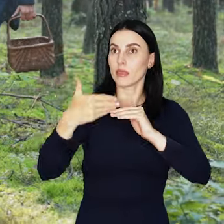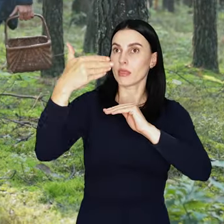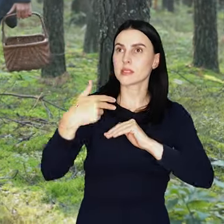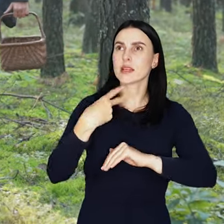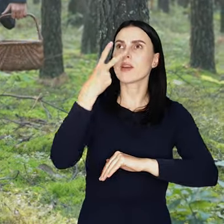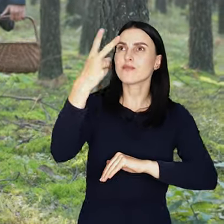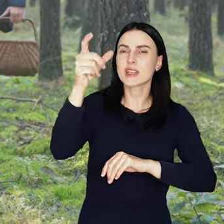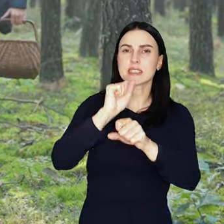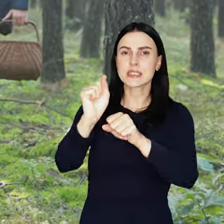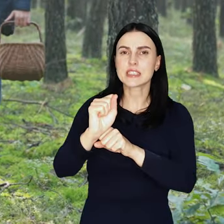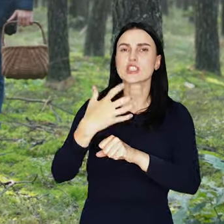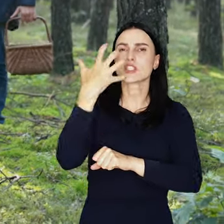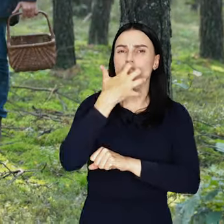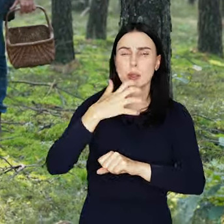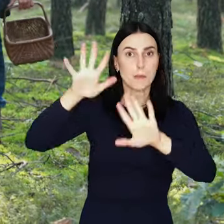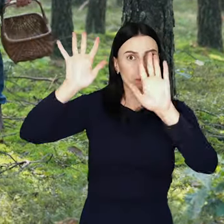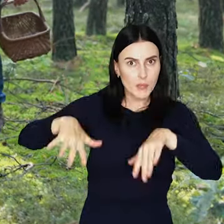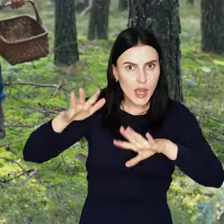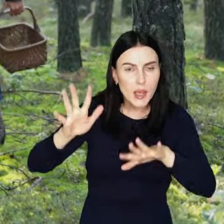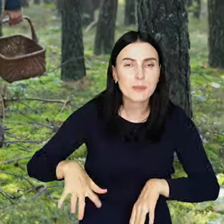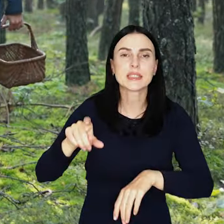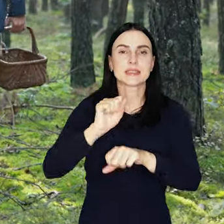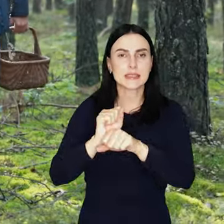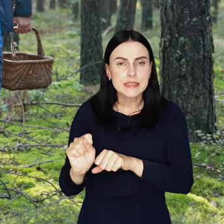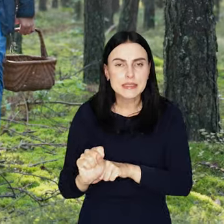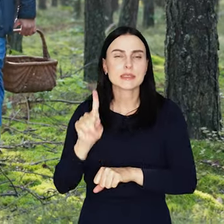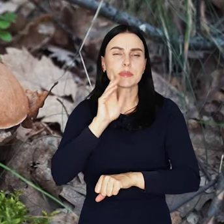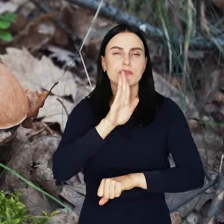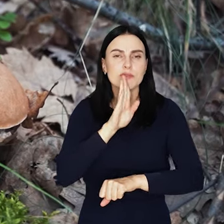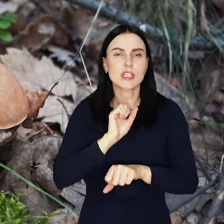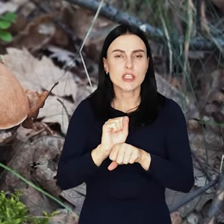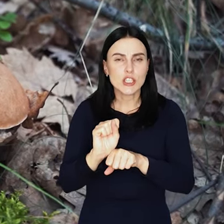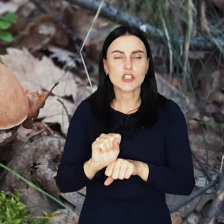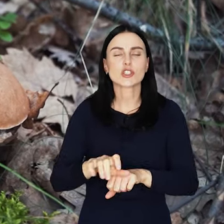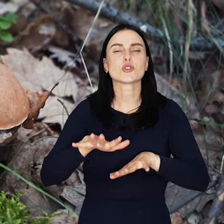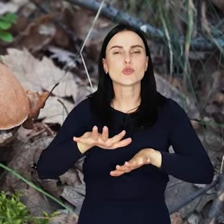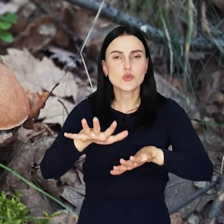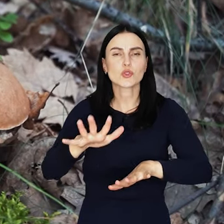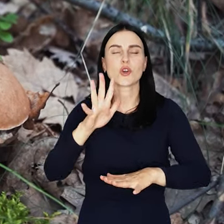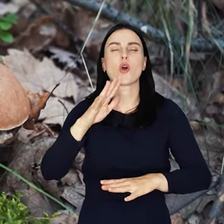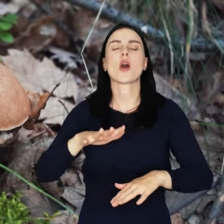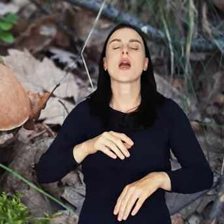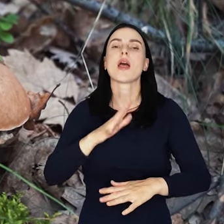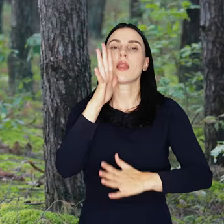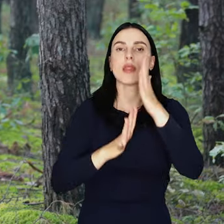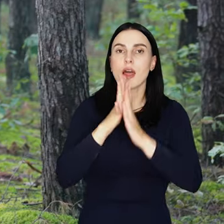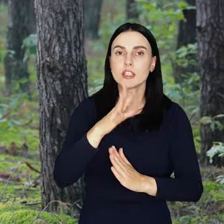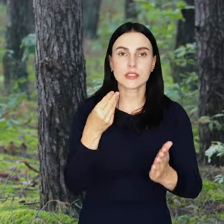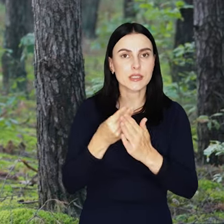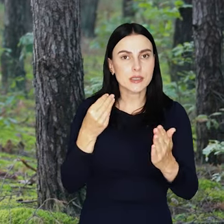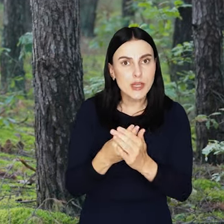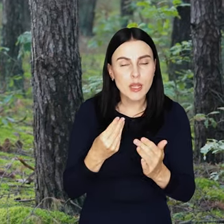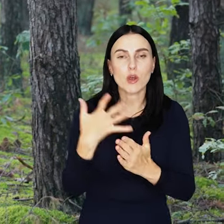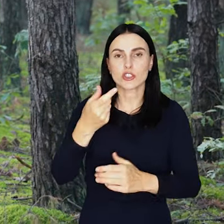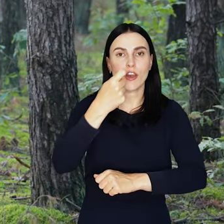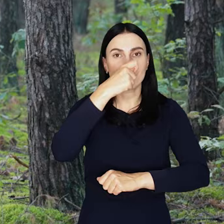Kiedy na zewnątrz jest ciepło i pada, jest duża szansa, że pogoda obdarzy nas bogactwem leśnych skarbów. Gdzie